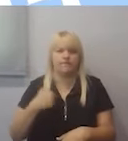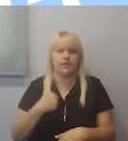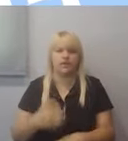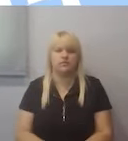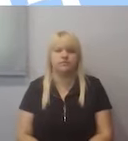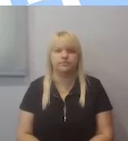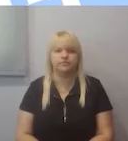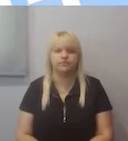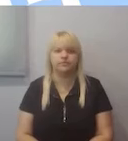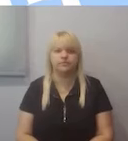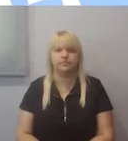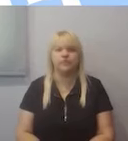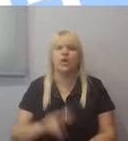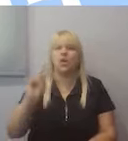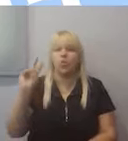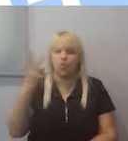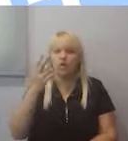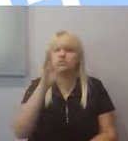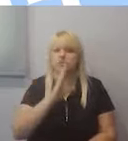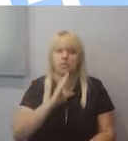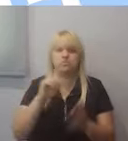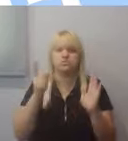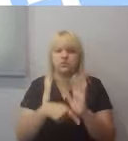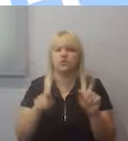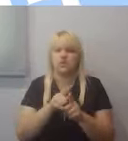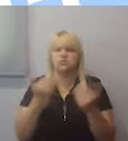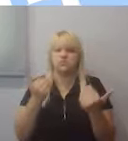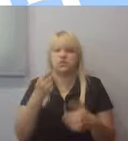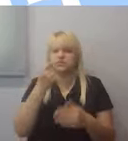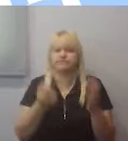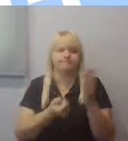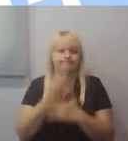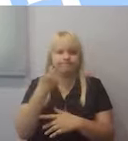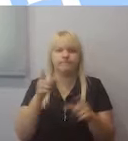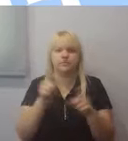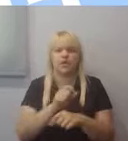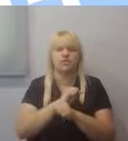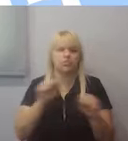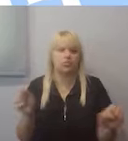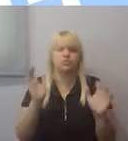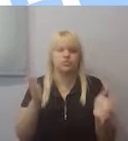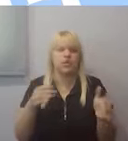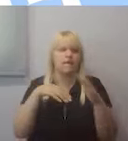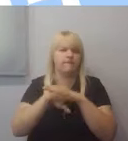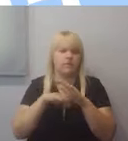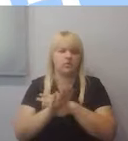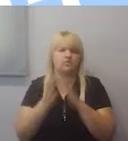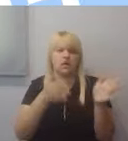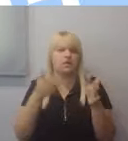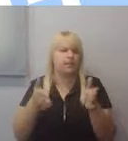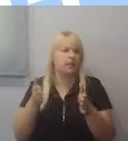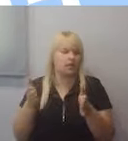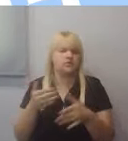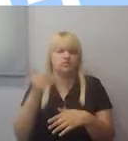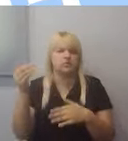otrs nopietns jautājums šodien jau parādījās tātad mēs nodrošināsim evakuāciju ārstniecības iestādēm ļoti